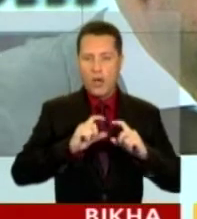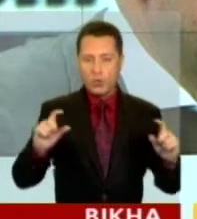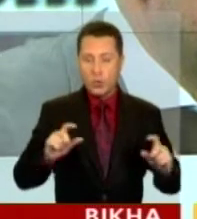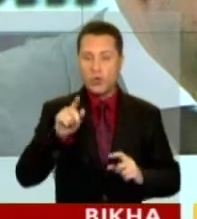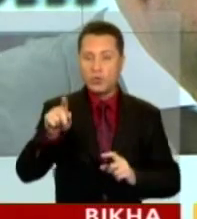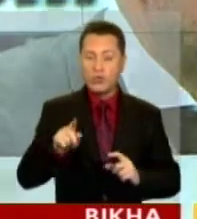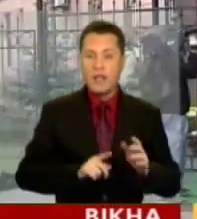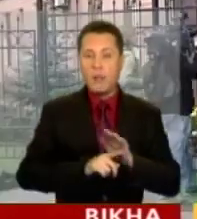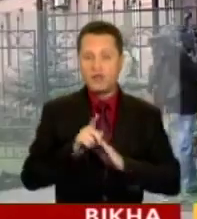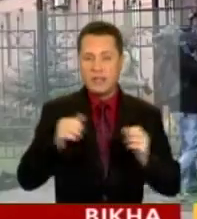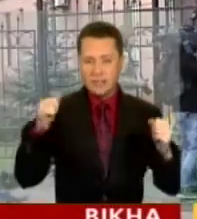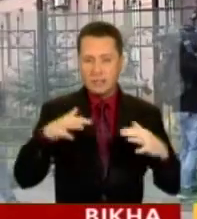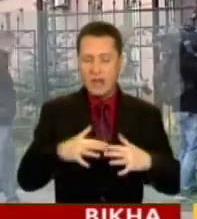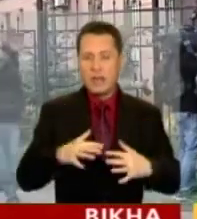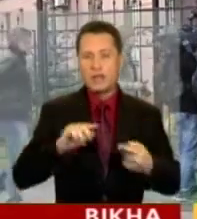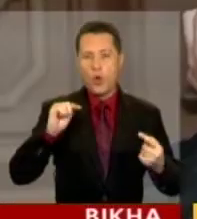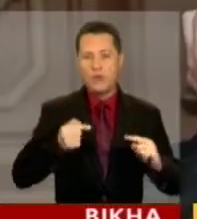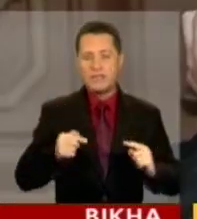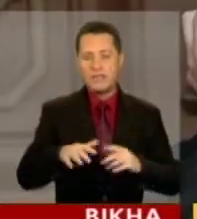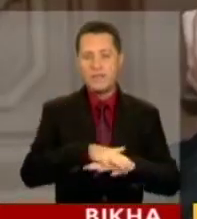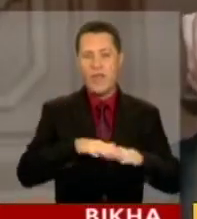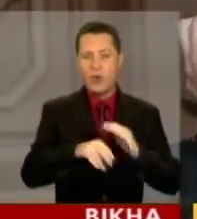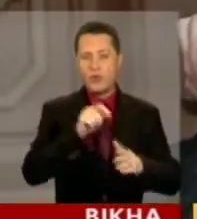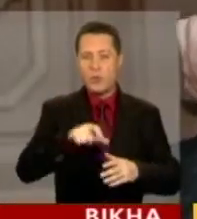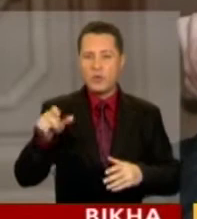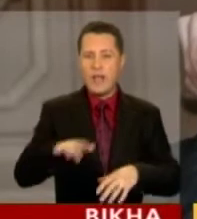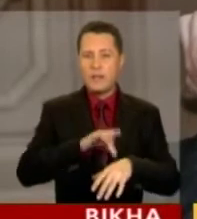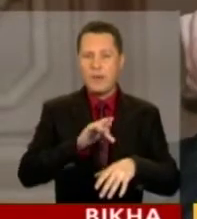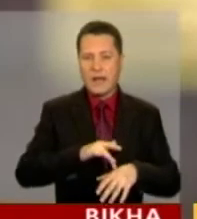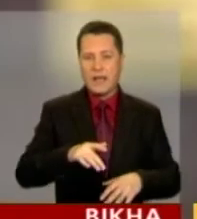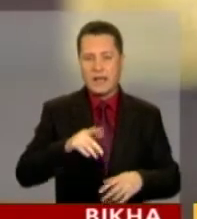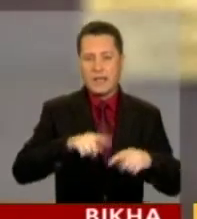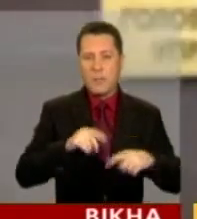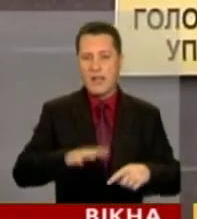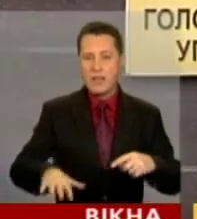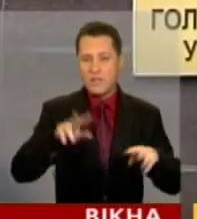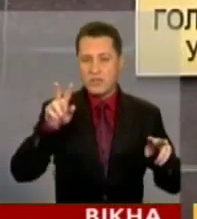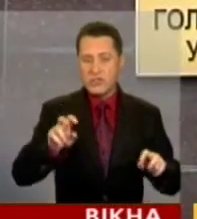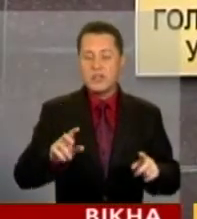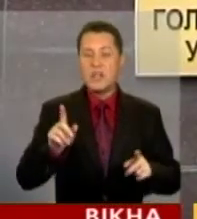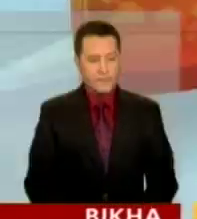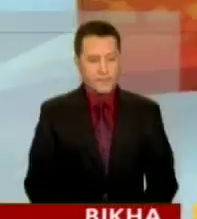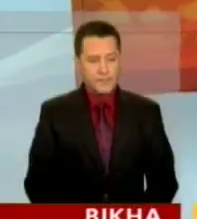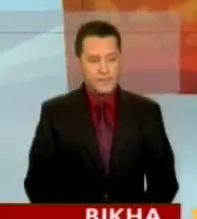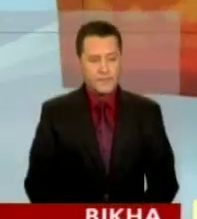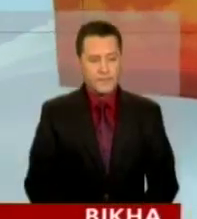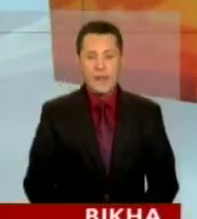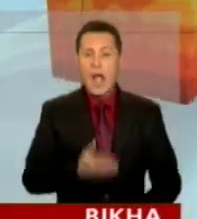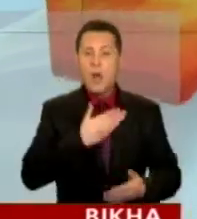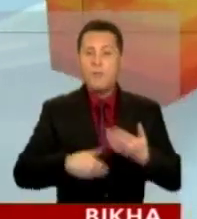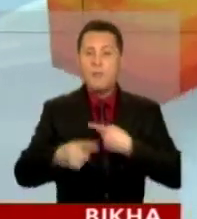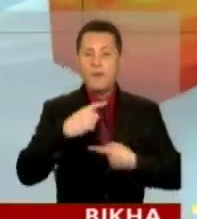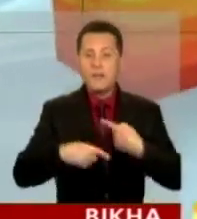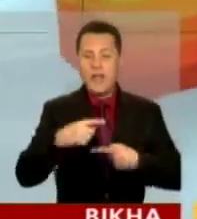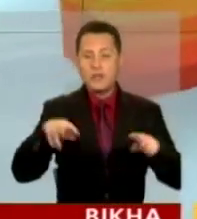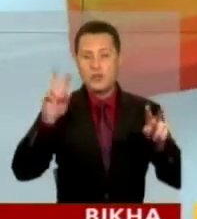Туди почали збиратися опозиційні народні депутати та прихильники батьківщини, аби дізнатися, в чому причина його допиту. І ми повертаємося